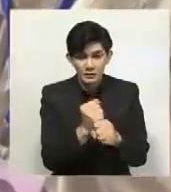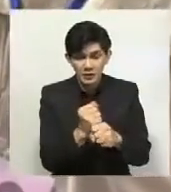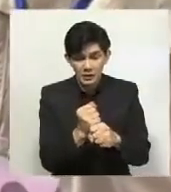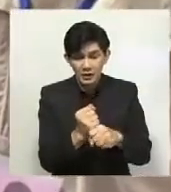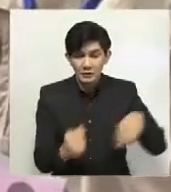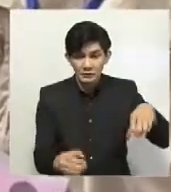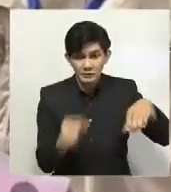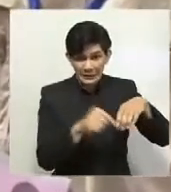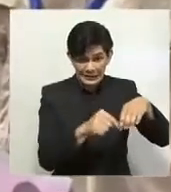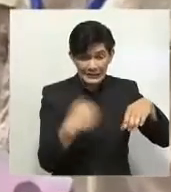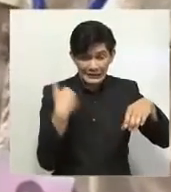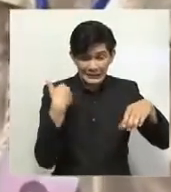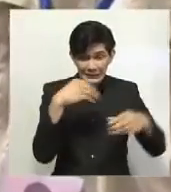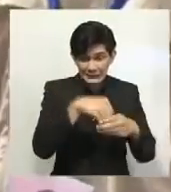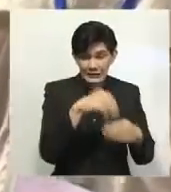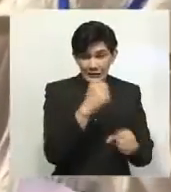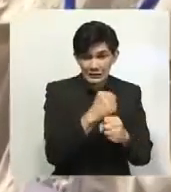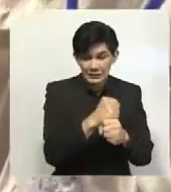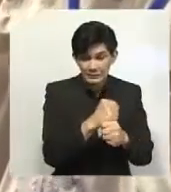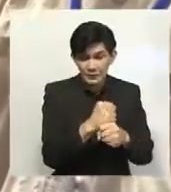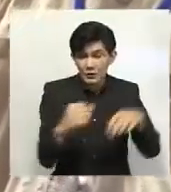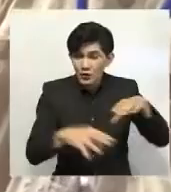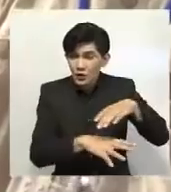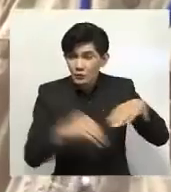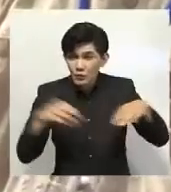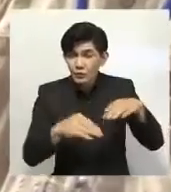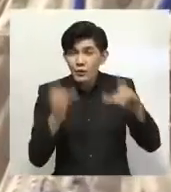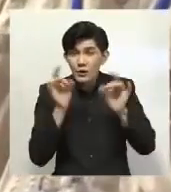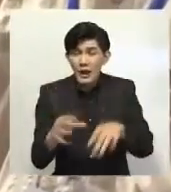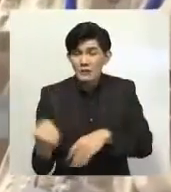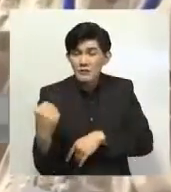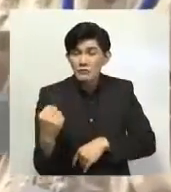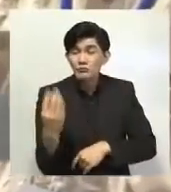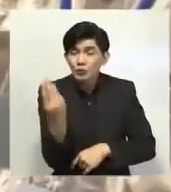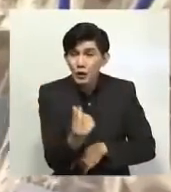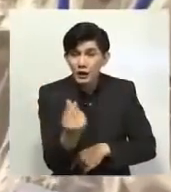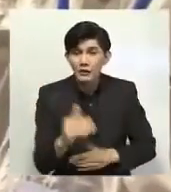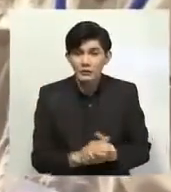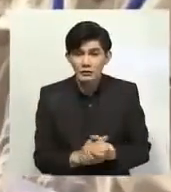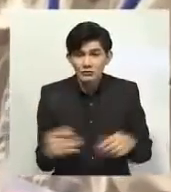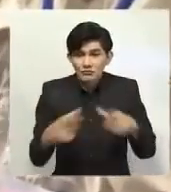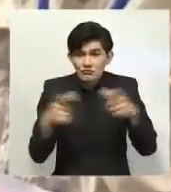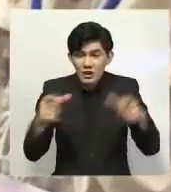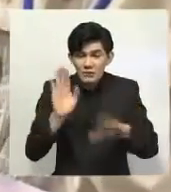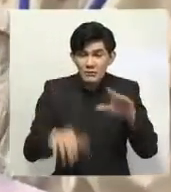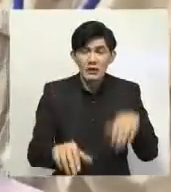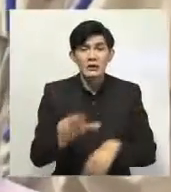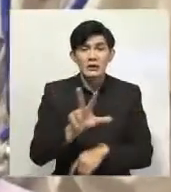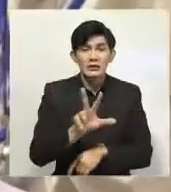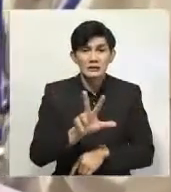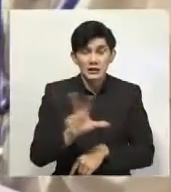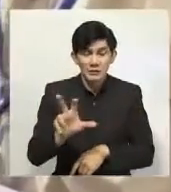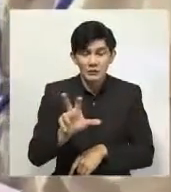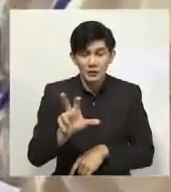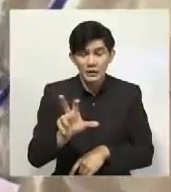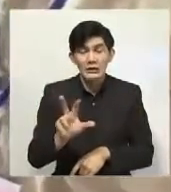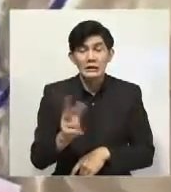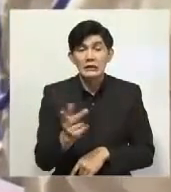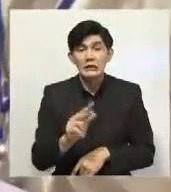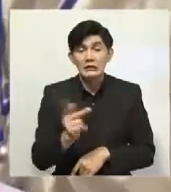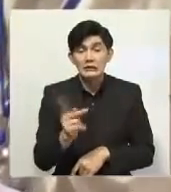น้ำ กำลังการสูบเยอะไหมครับ ตัวใหญ่นี่สามรอประมาณ300คิวต่อชั่วโมง